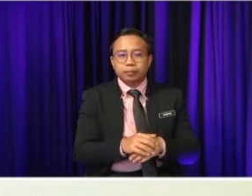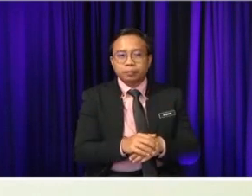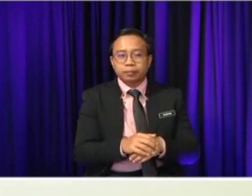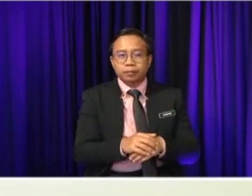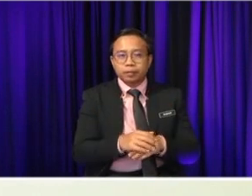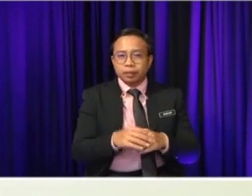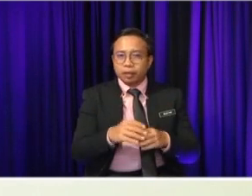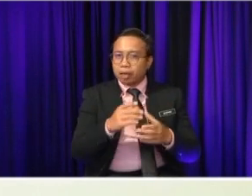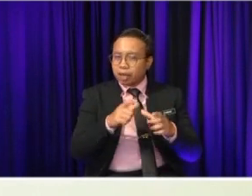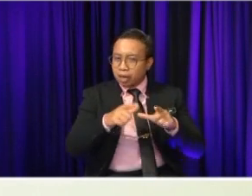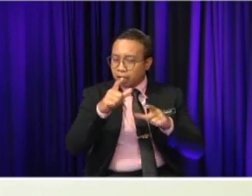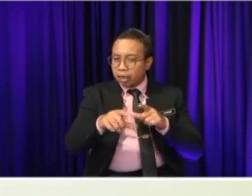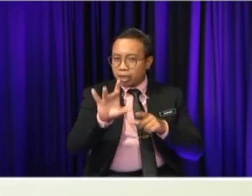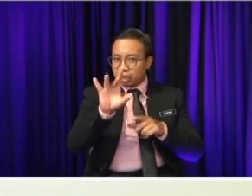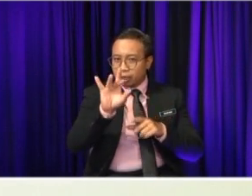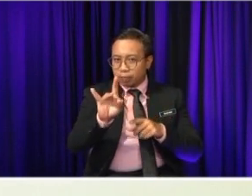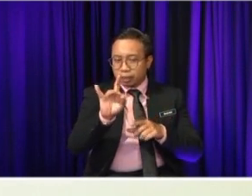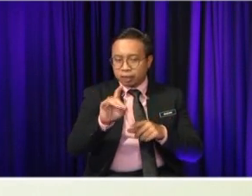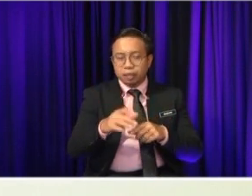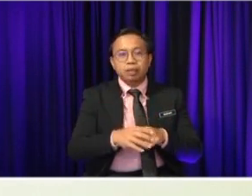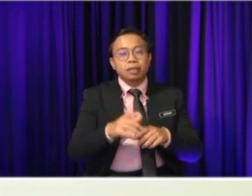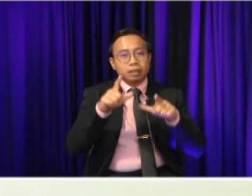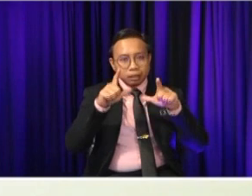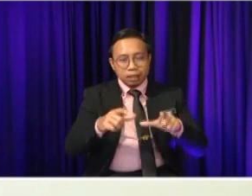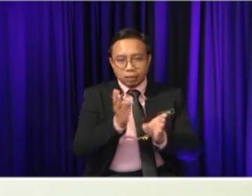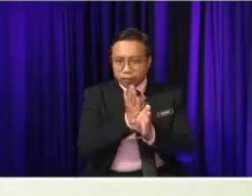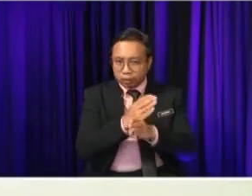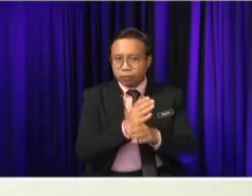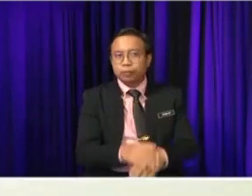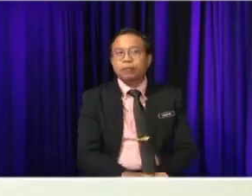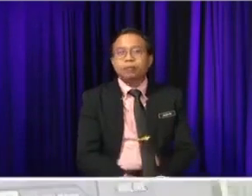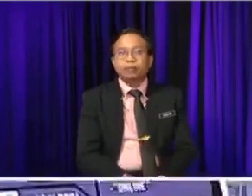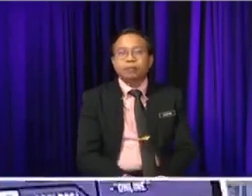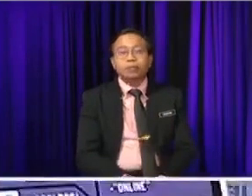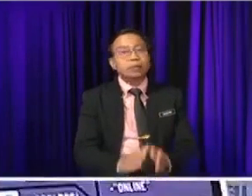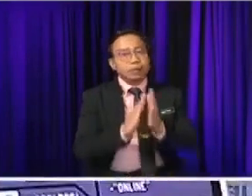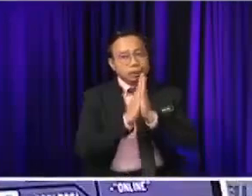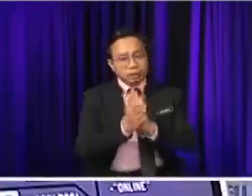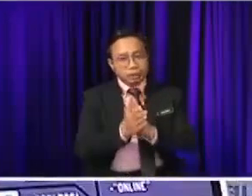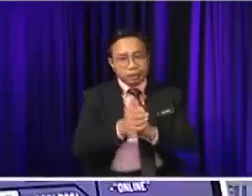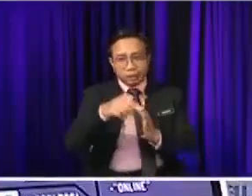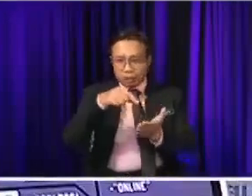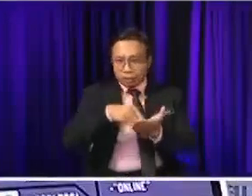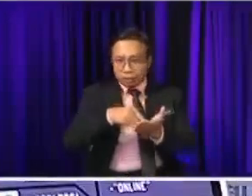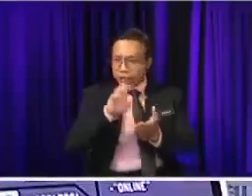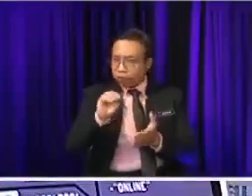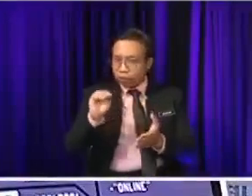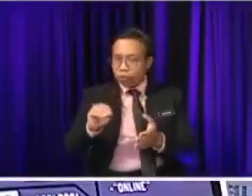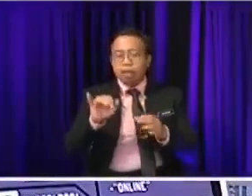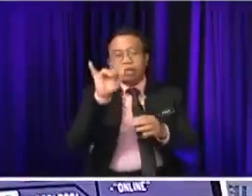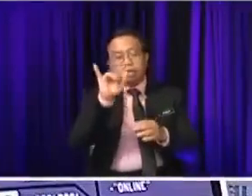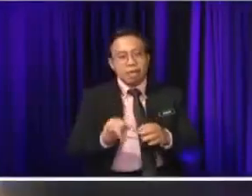langkah yang ke-8 rekelat bentuk Oke jadi yang ini adalah murid yang